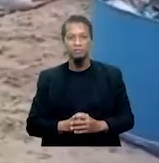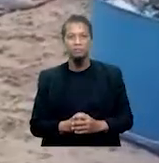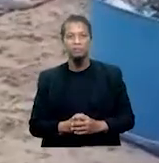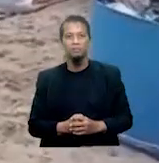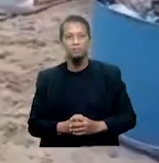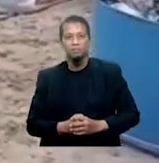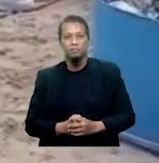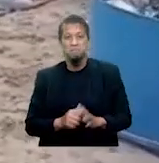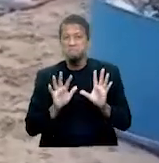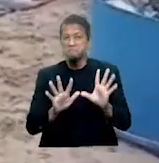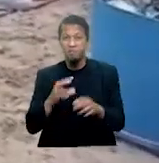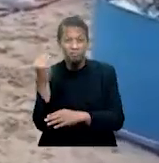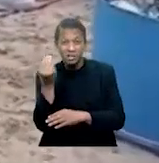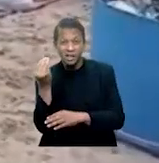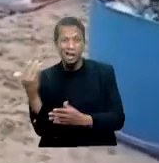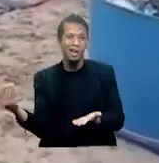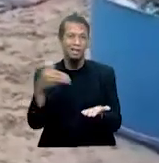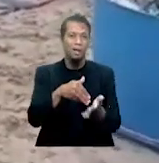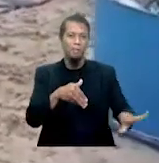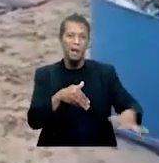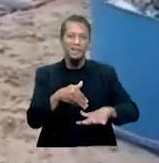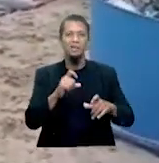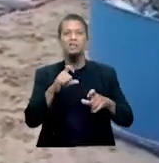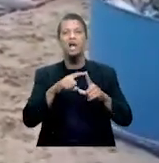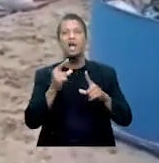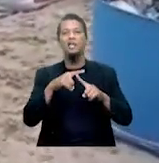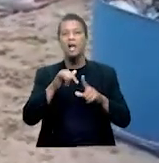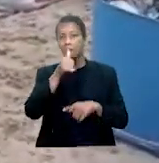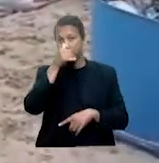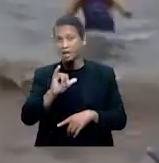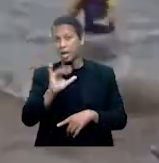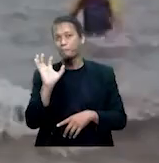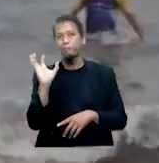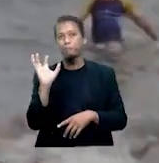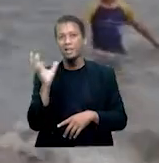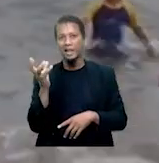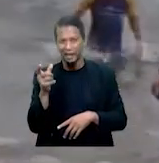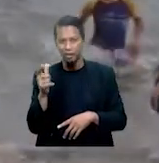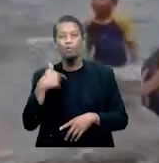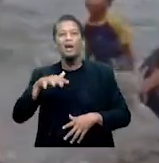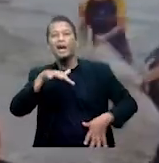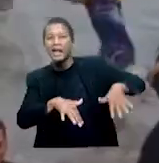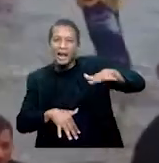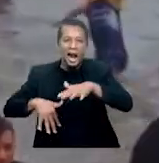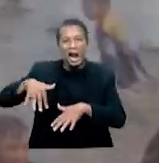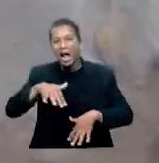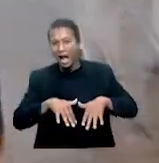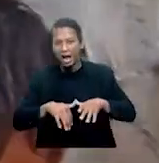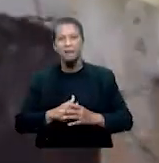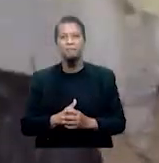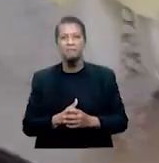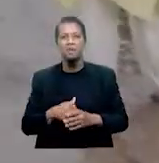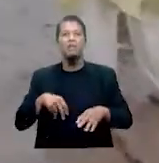Ratusan wisatawan berdatangan ke Pantai Carita, Pandeglang, Banten untuk berenang. Mereka datang dari luar daerah, sengaja berendam untuk menghilangkan